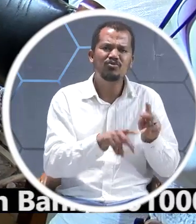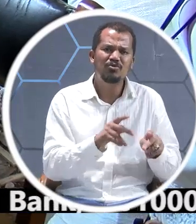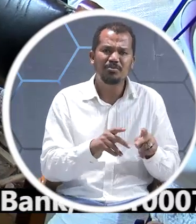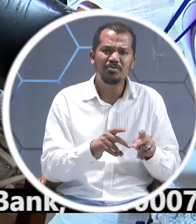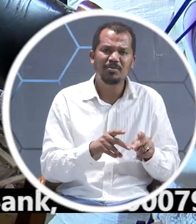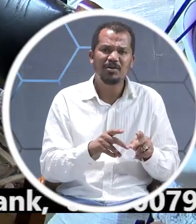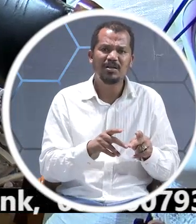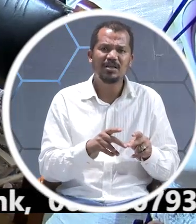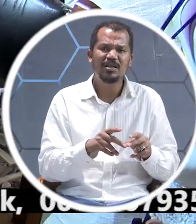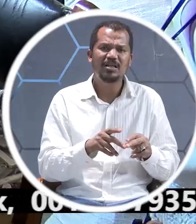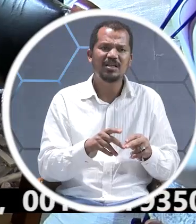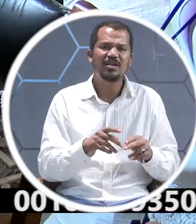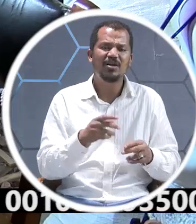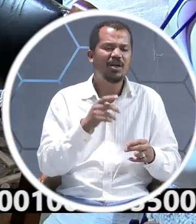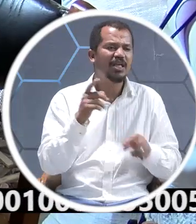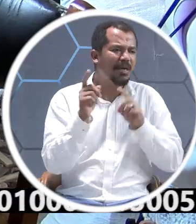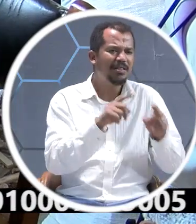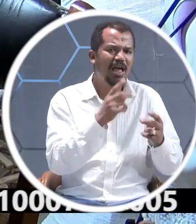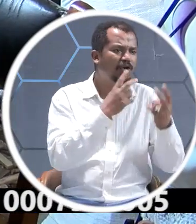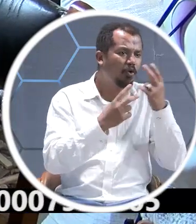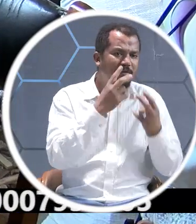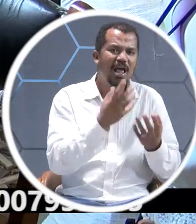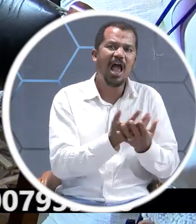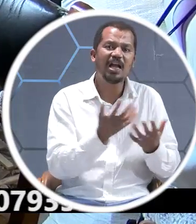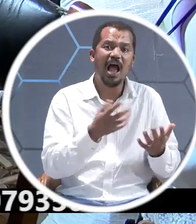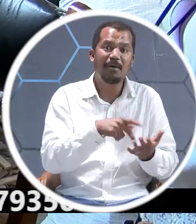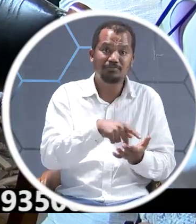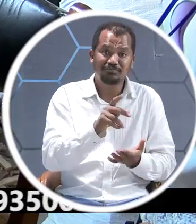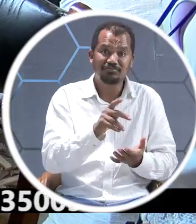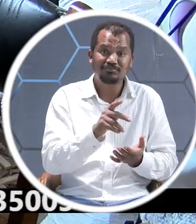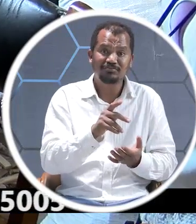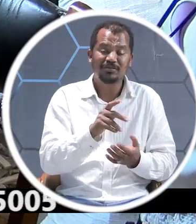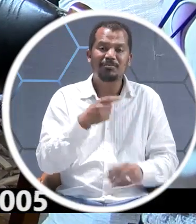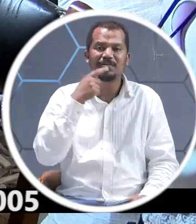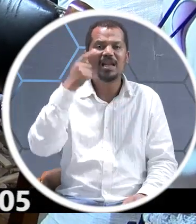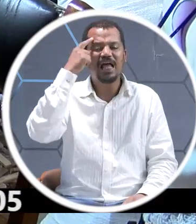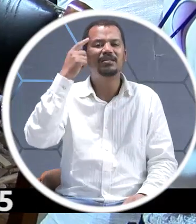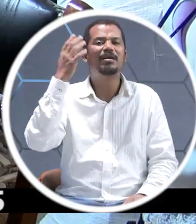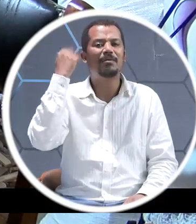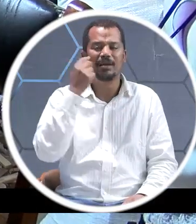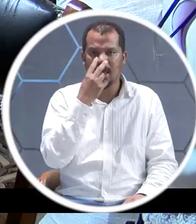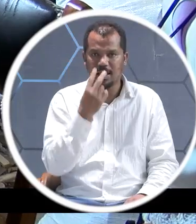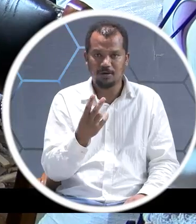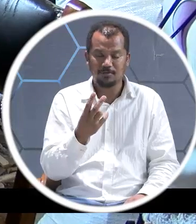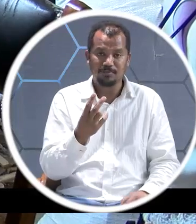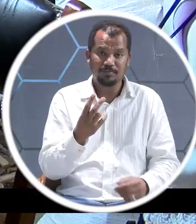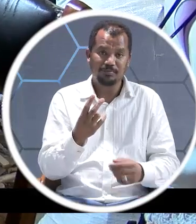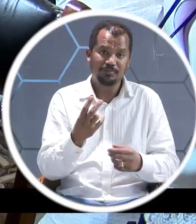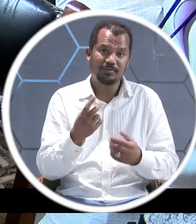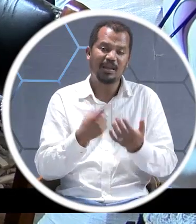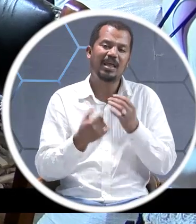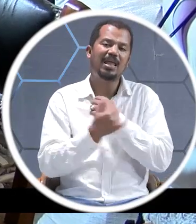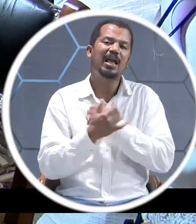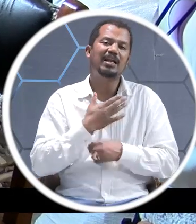hizbum. Ia mata terik gubeng itu, ek Agustu terik amek jang kuah, cilo hidal beri nebari aye no.